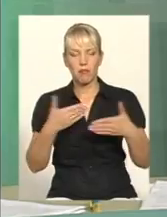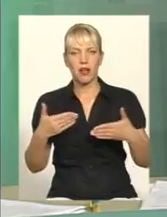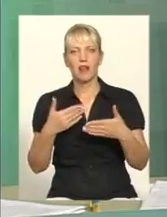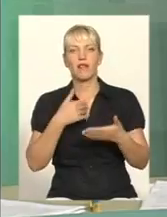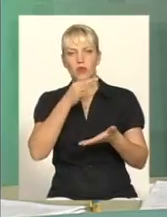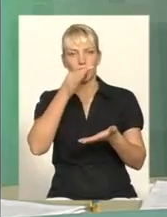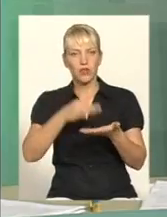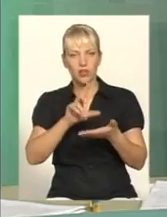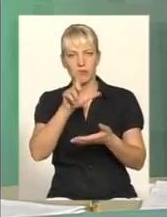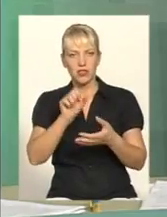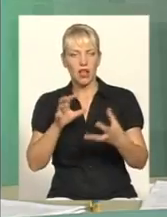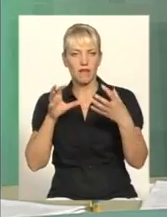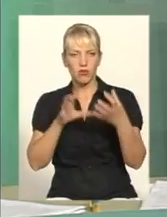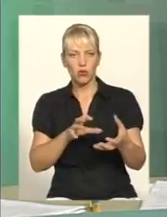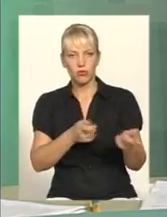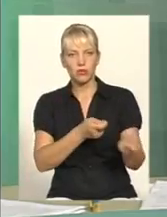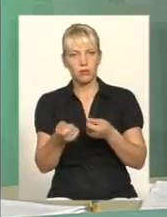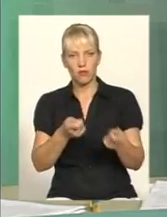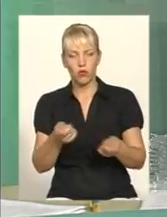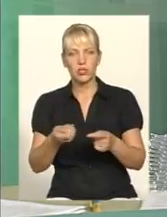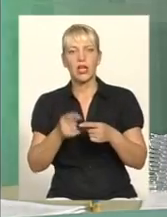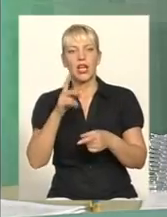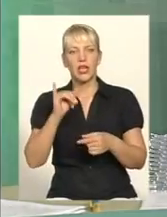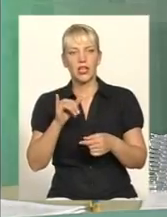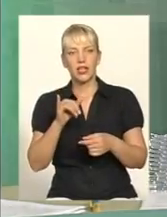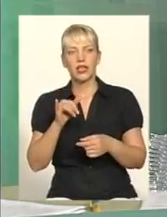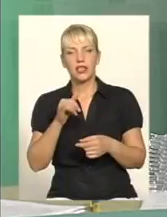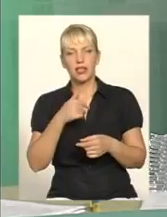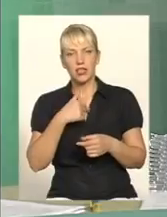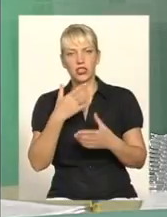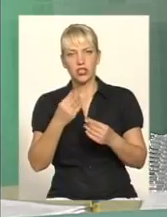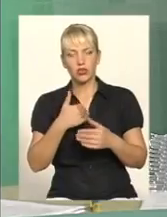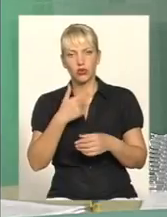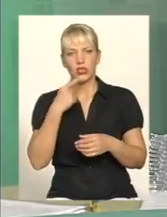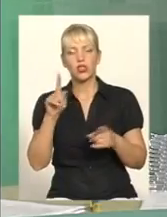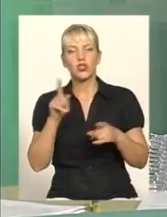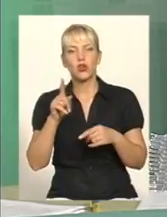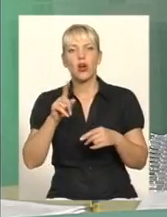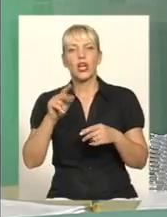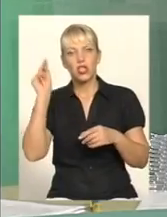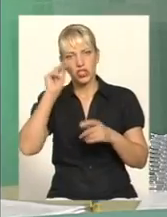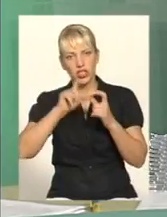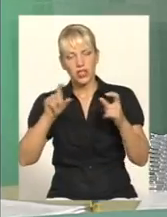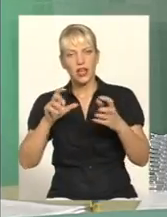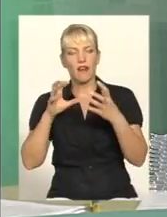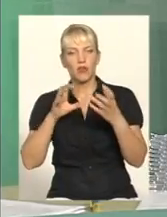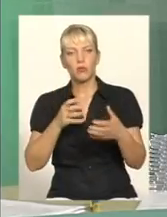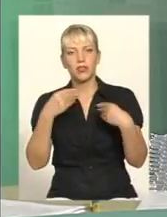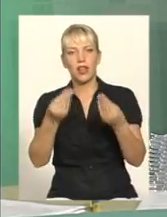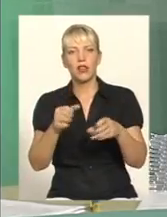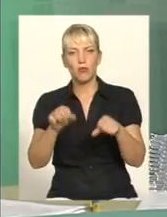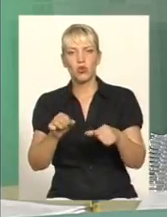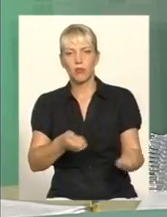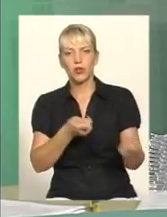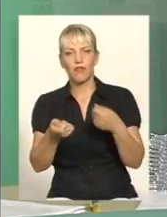шкільним автобусом. І саме я так вів до цього, що саме шкільні автобуси дали можливість підвозити дітей до